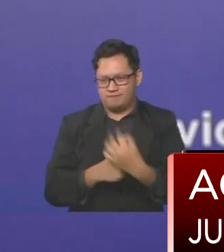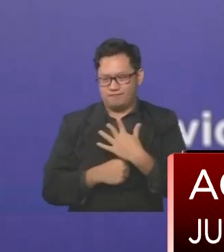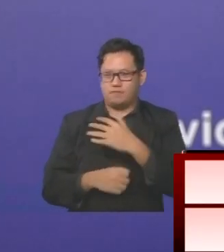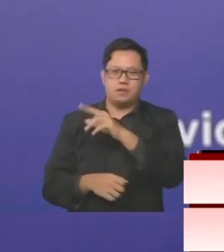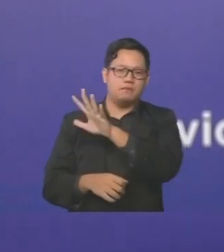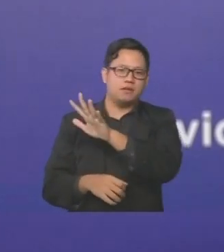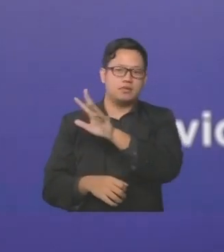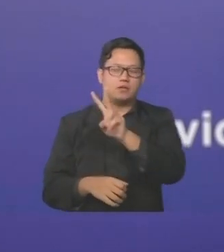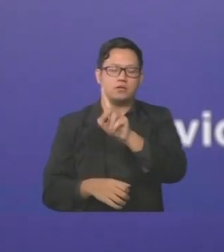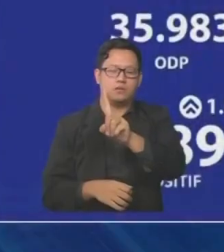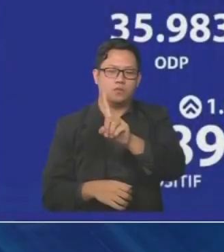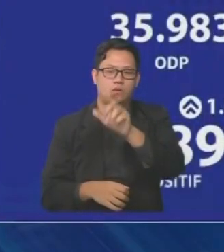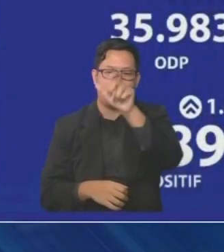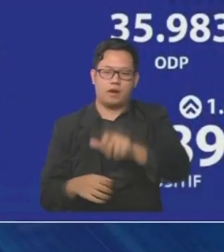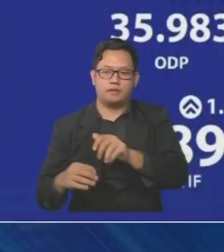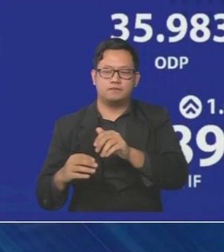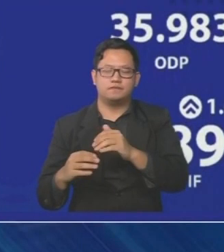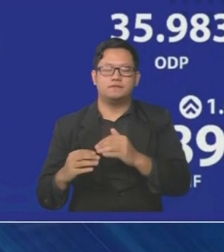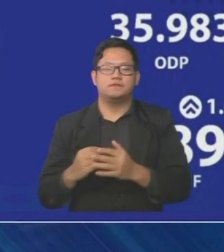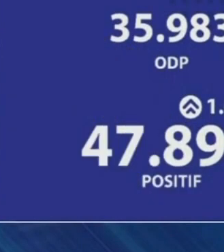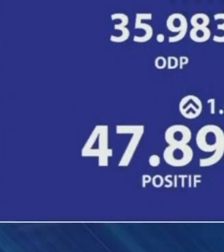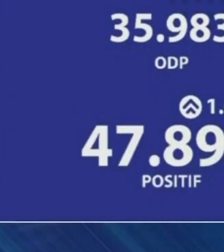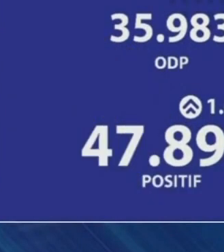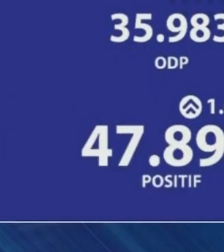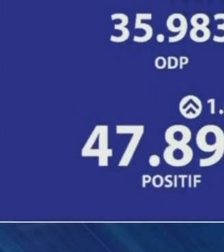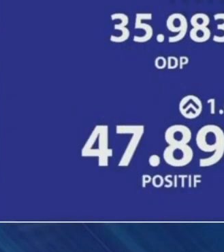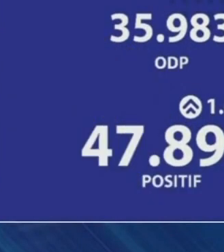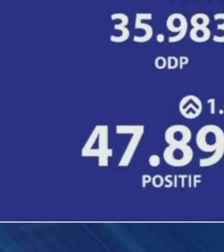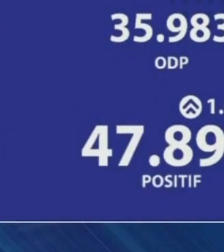orang sehingga akumulasinya menjadi 40